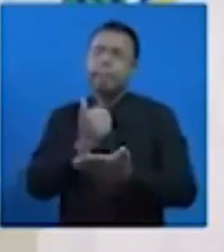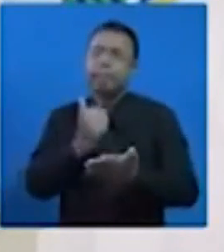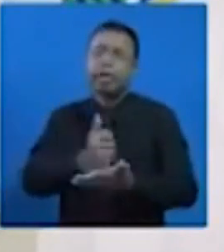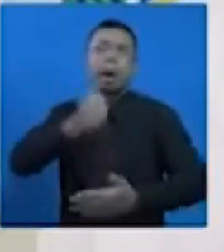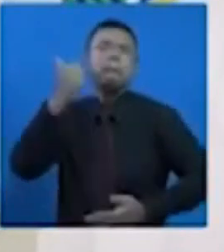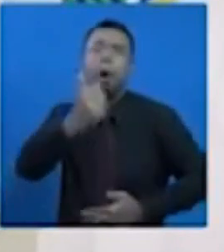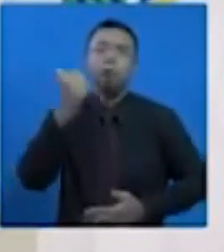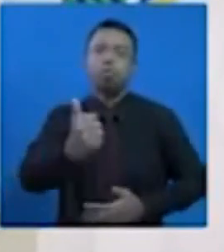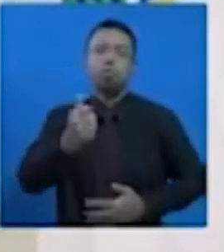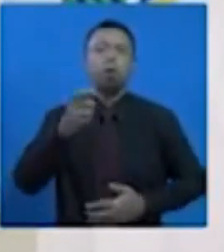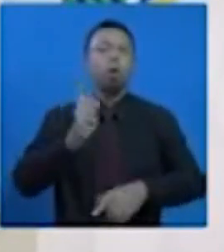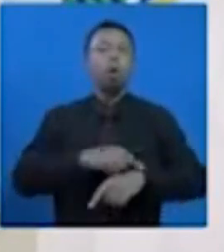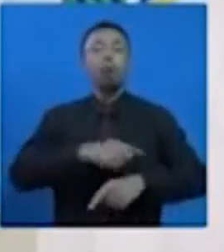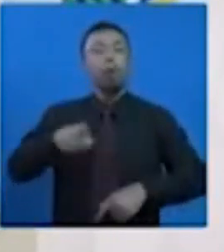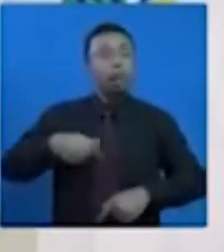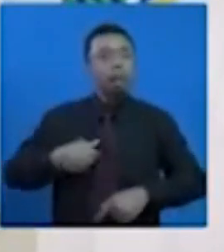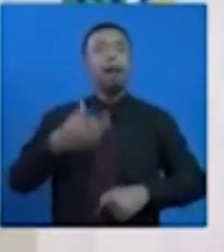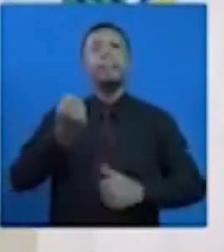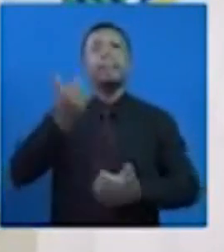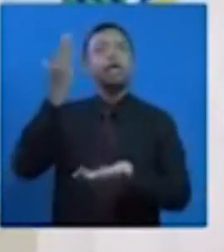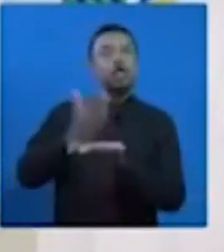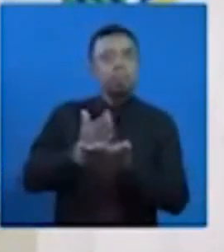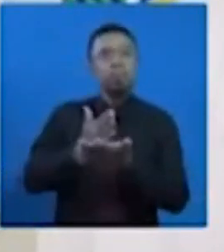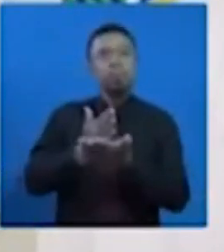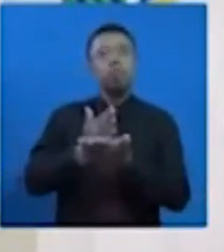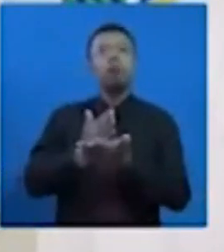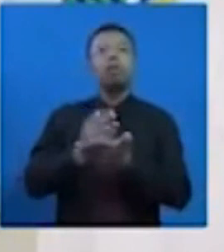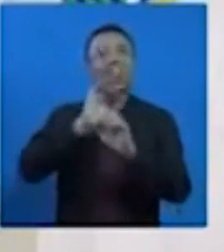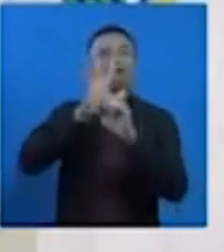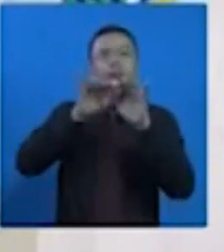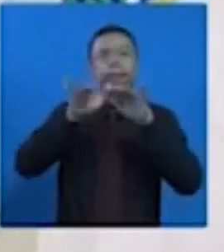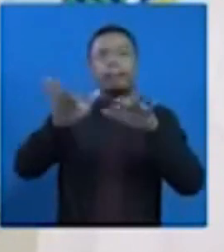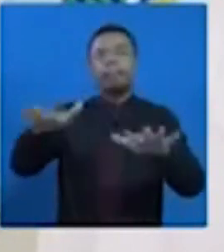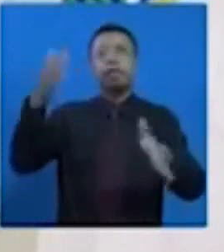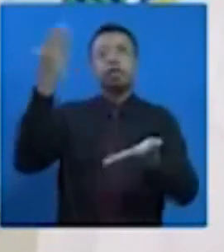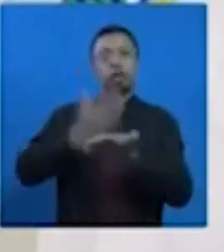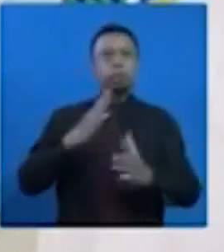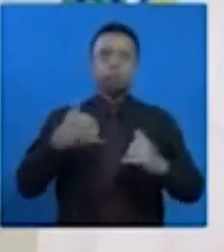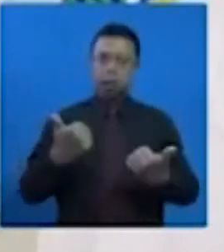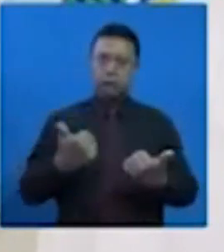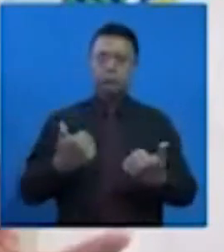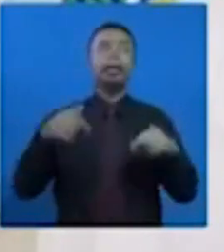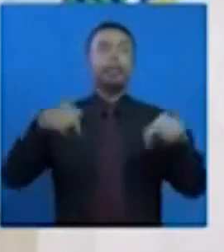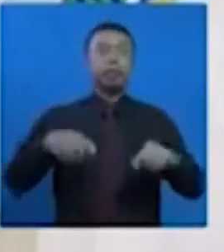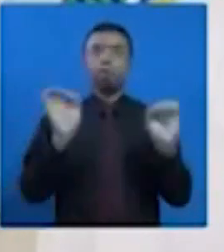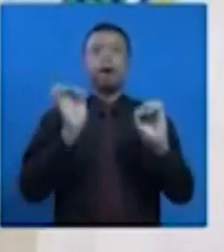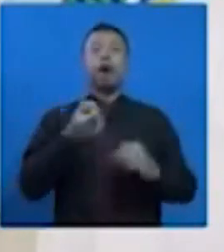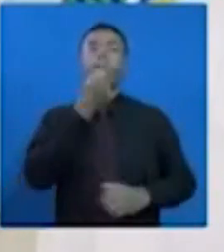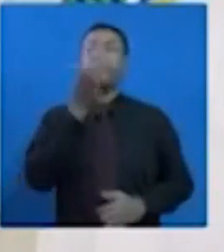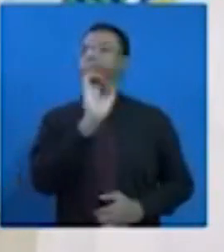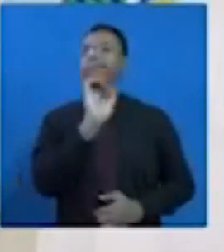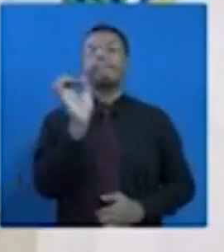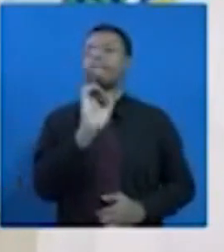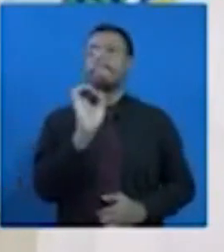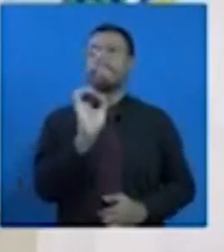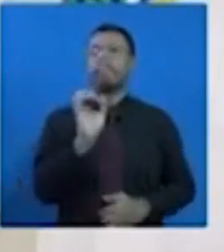efektif di dalam menghentikan penyebaran covert 19 saat ini belum ada obatnya